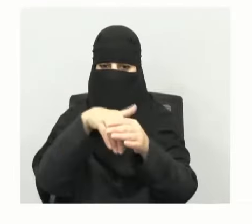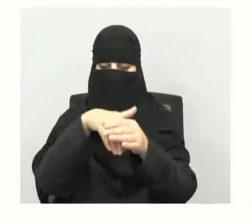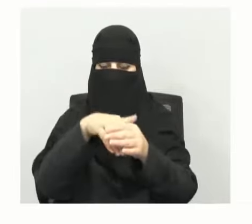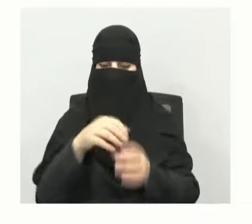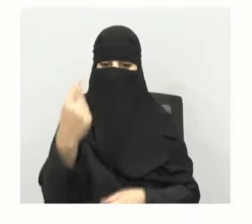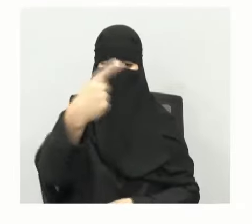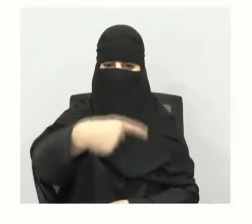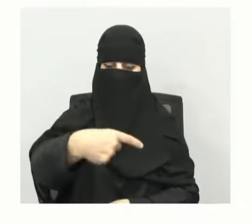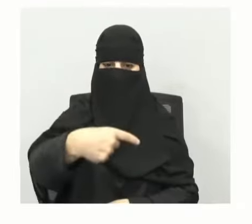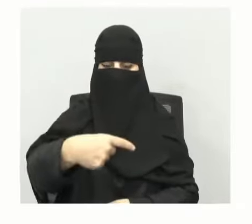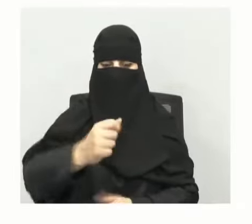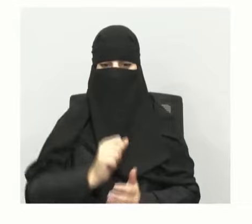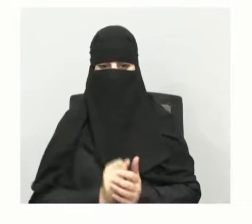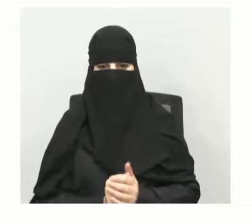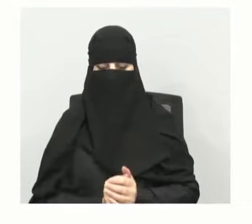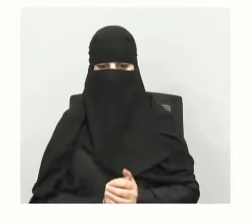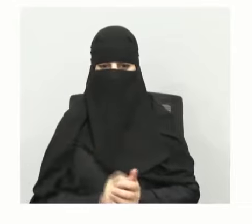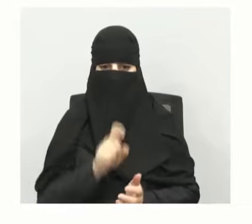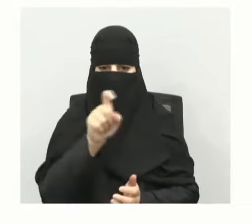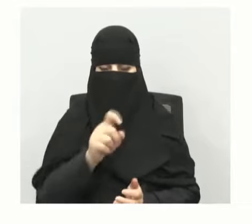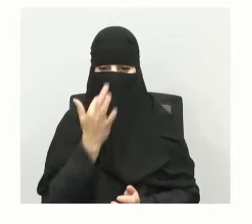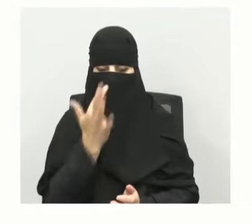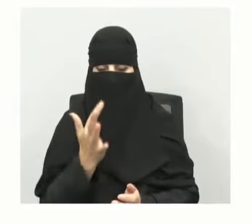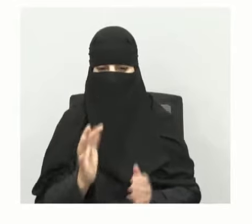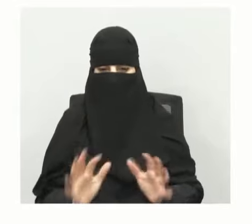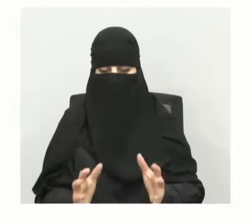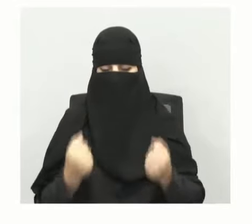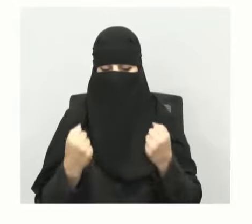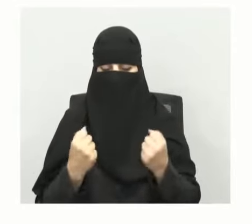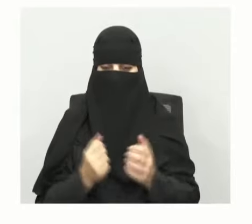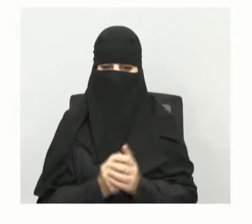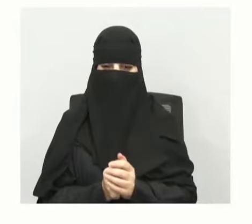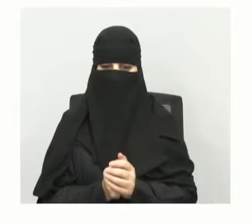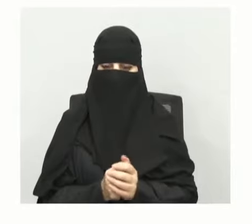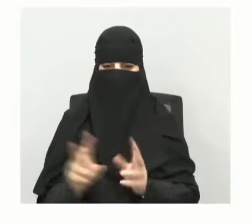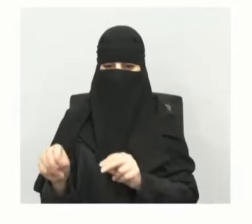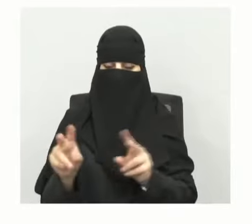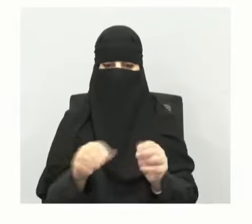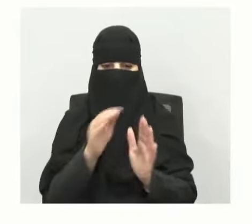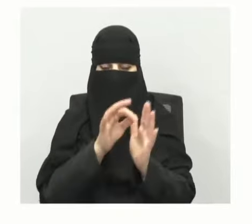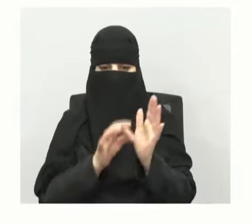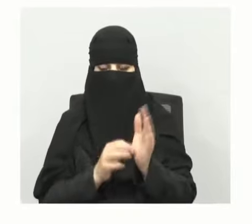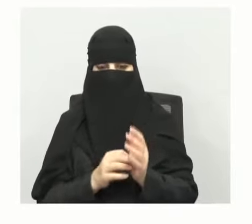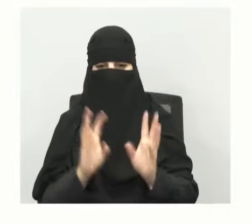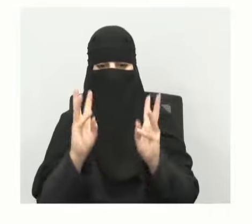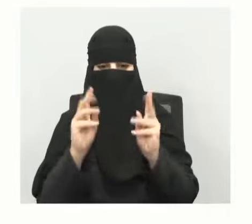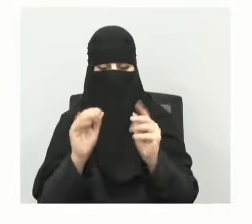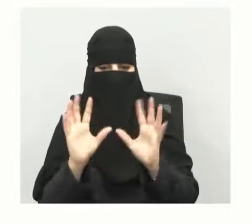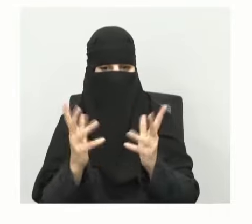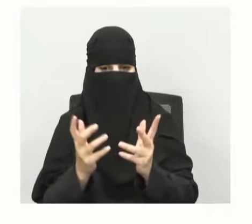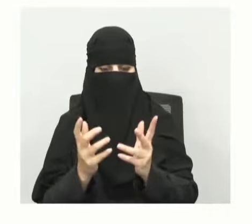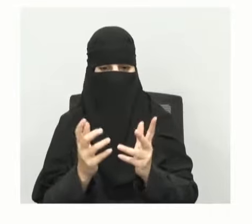عشره بارك الله فيكم سهله ولا صعبه اسعدكم الله طيب يا ابطال بنفس الطريقه ما هو العدد